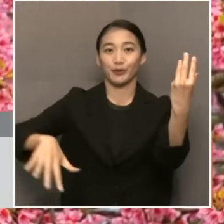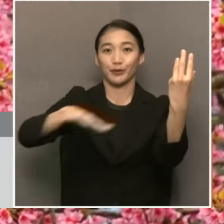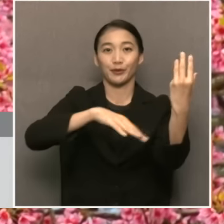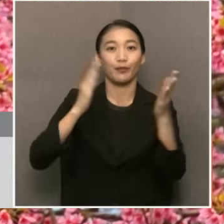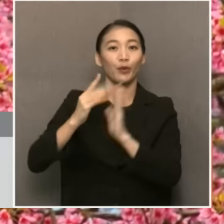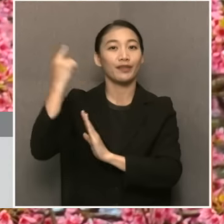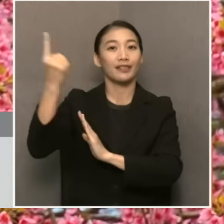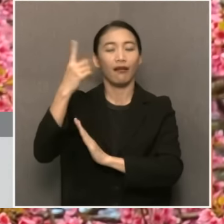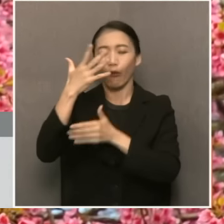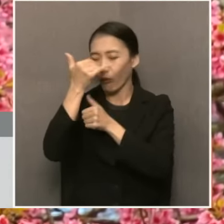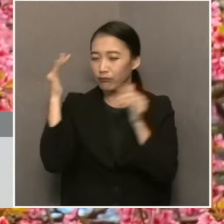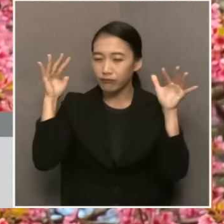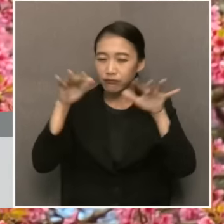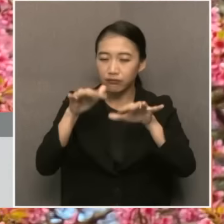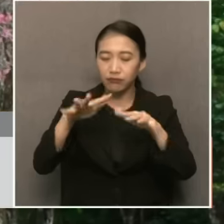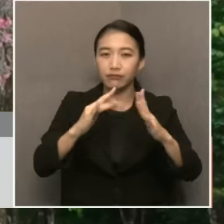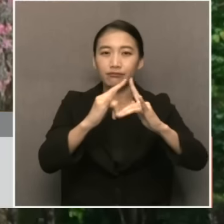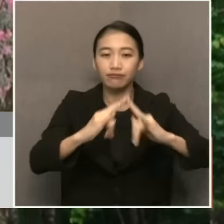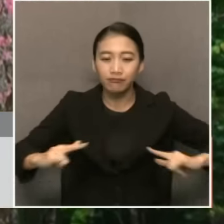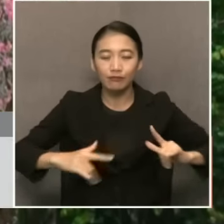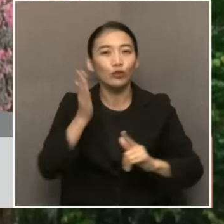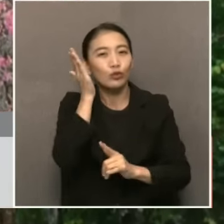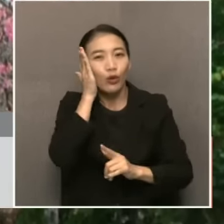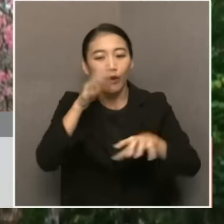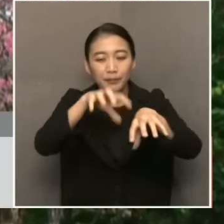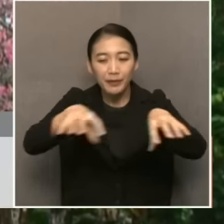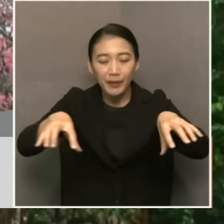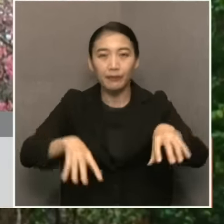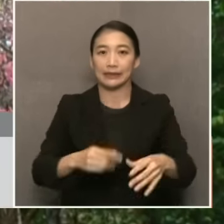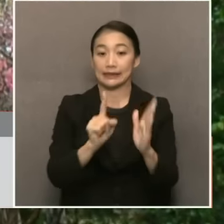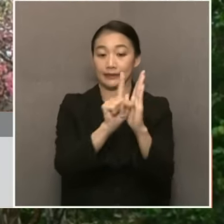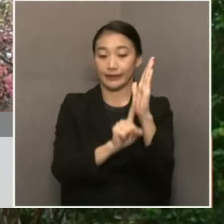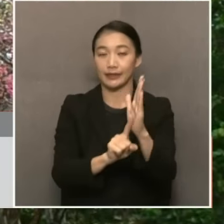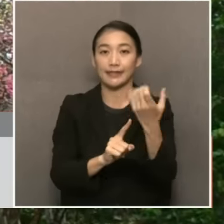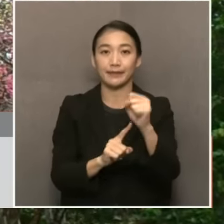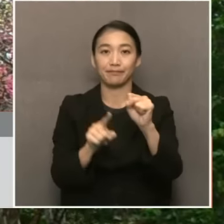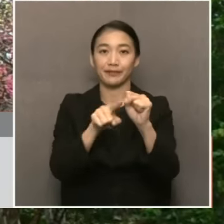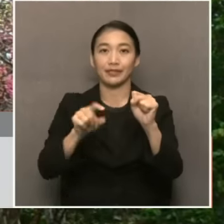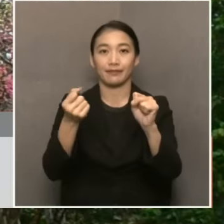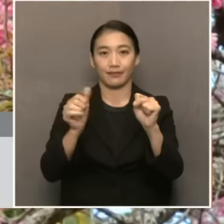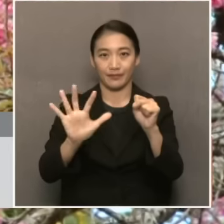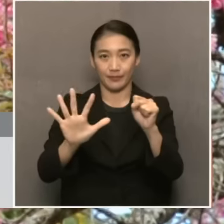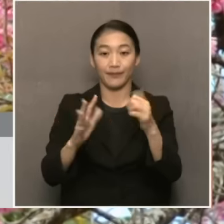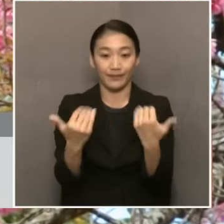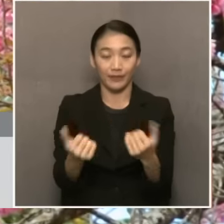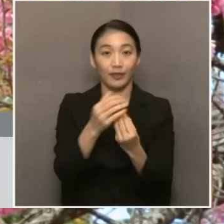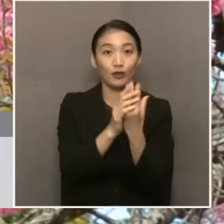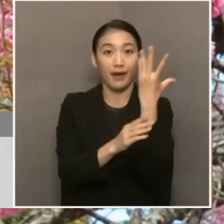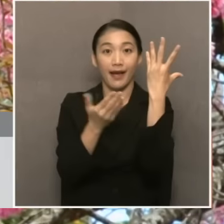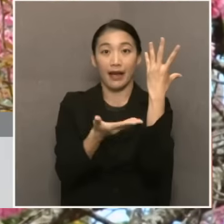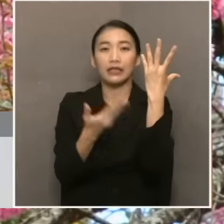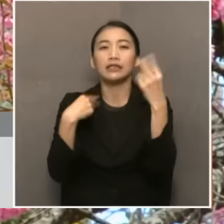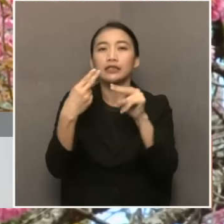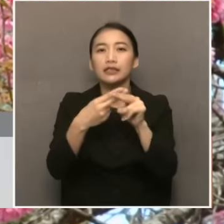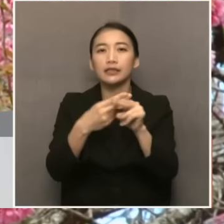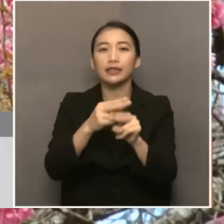ภูมิเฉลี่ย 10-15 องศาเซลเซียสค่ะดอกนางพญาเสือโคร่งที่หน่วยจัดการต้นน้ำเหงาเงาใน